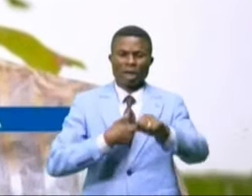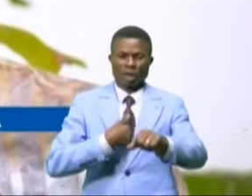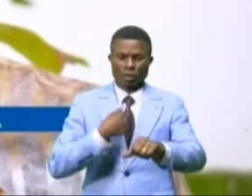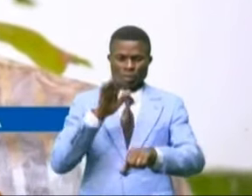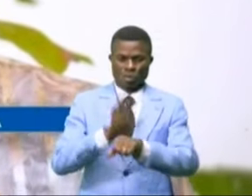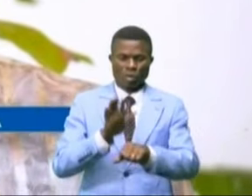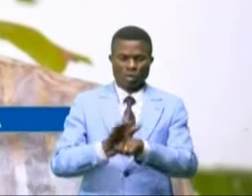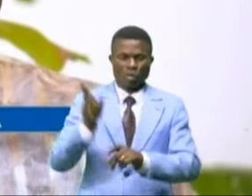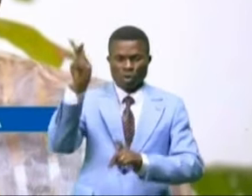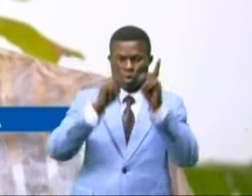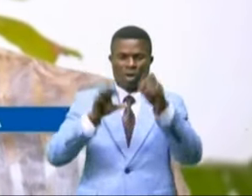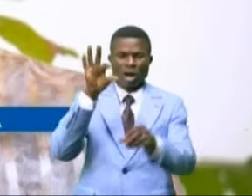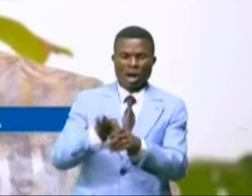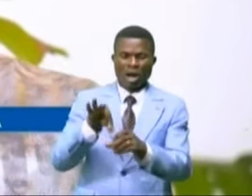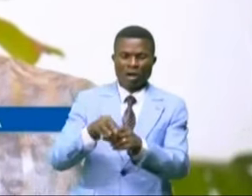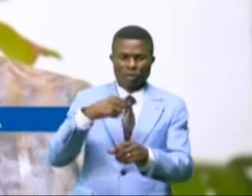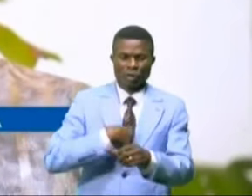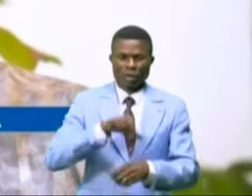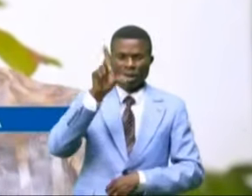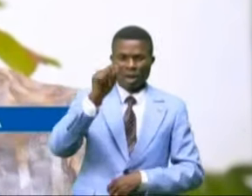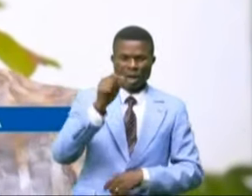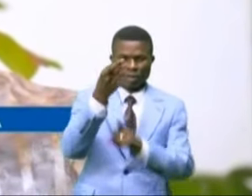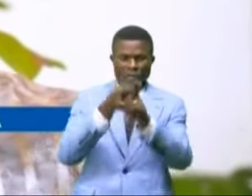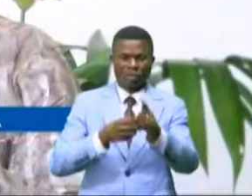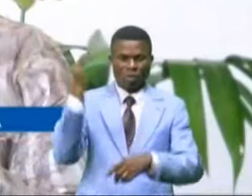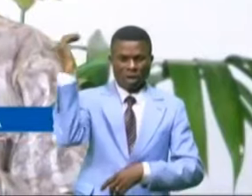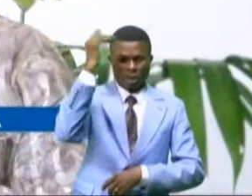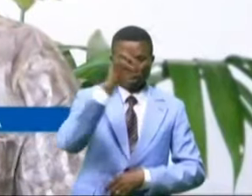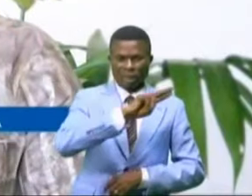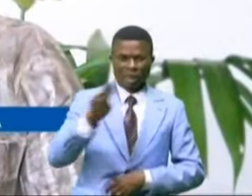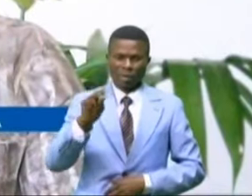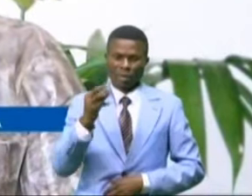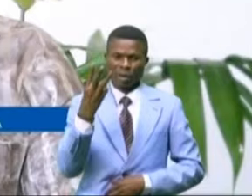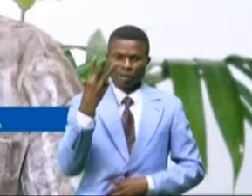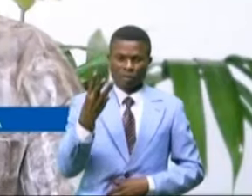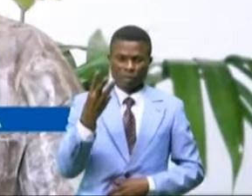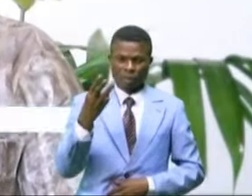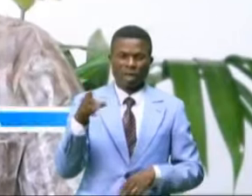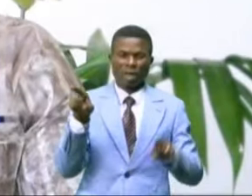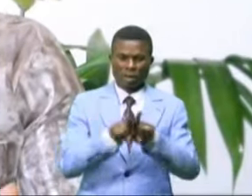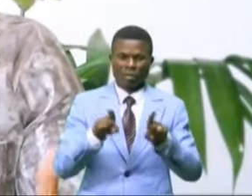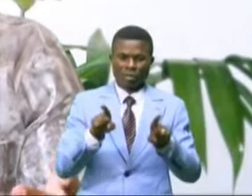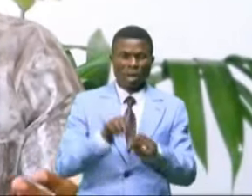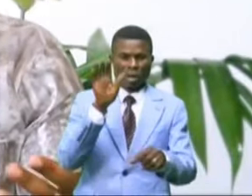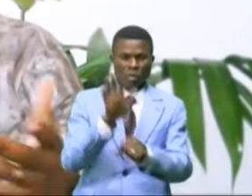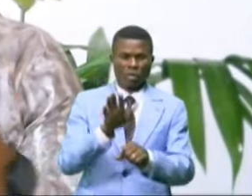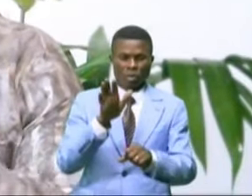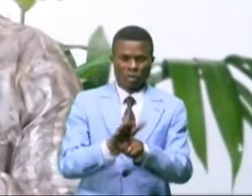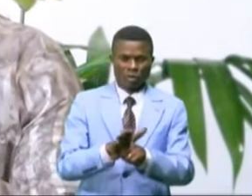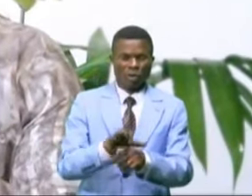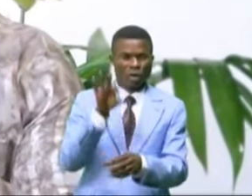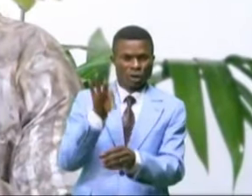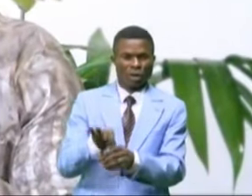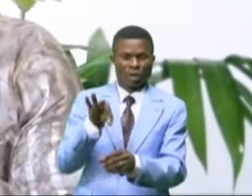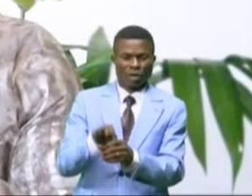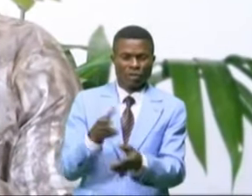les urnes le 20 décembre 2023. En m'accordant la majorité des suffrages dans la